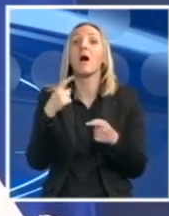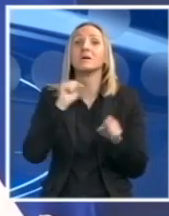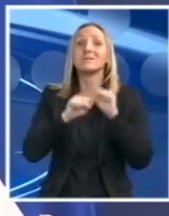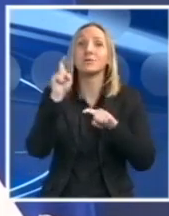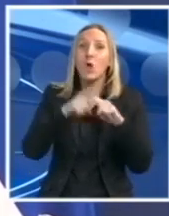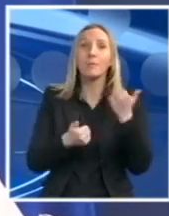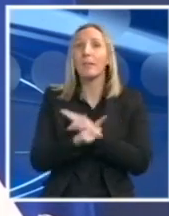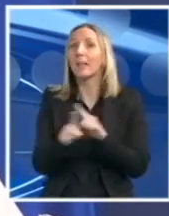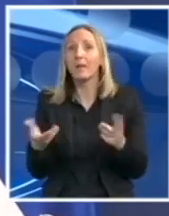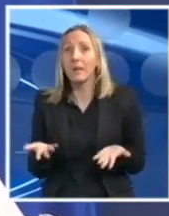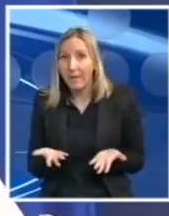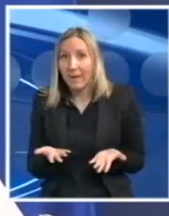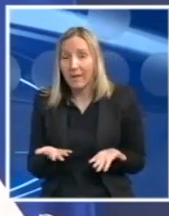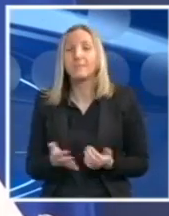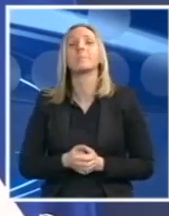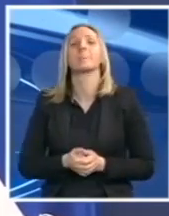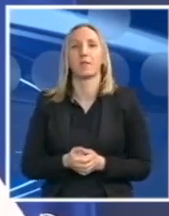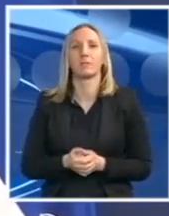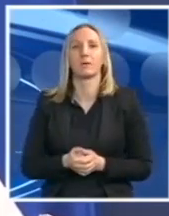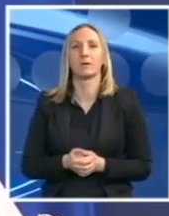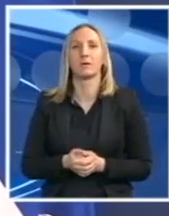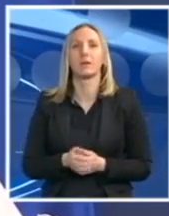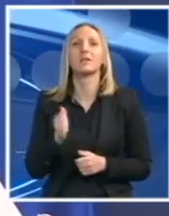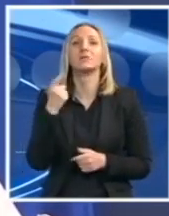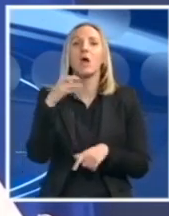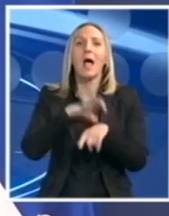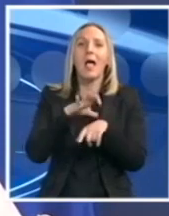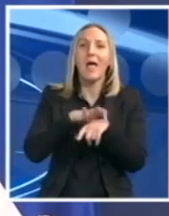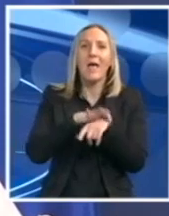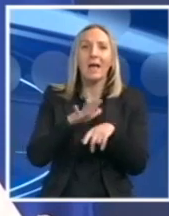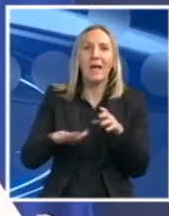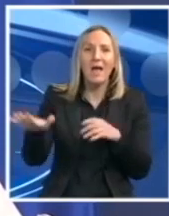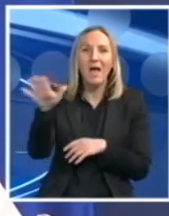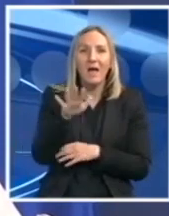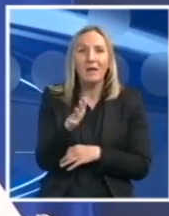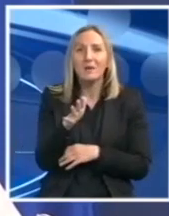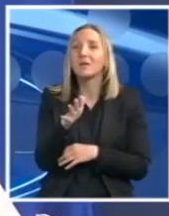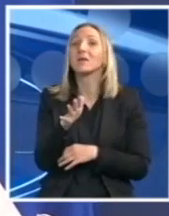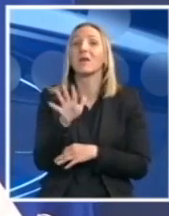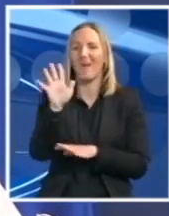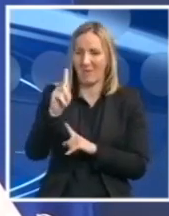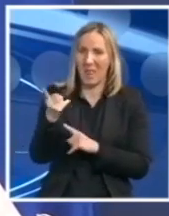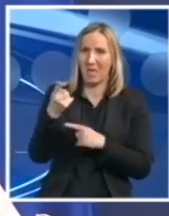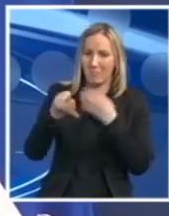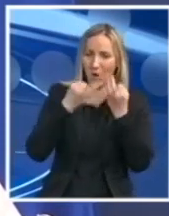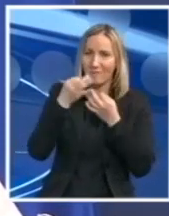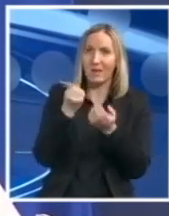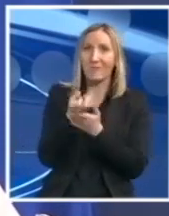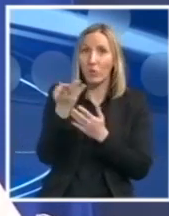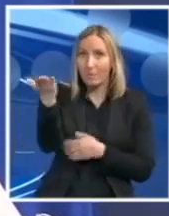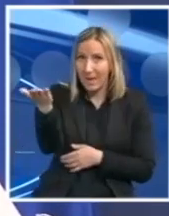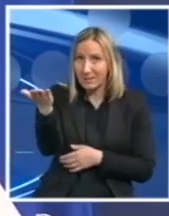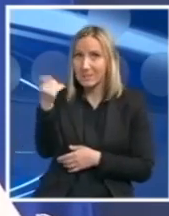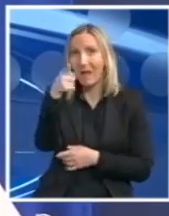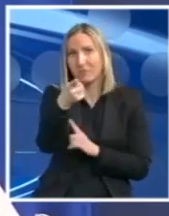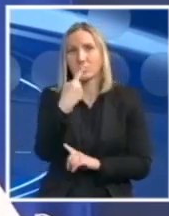lekari, gde se svakodnevno bore da spase svaki ljudski život, ovakve neke neproverene informacije, vi ćete mi reći da li je to